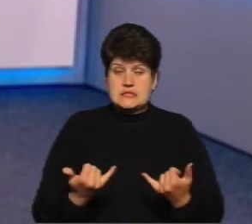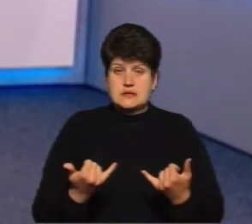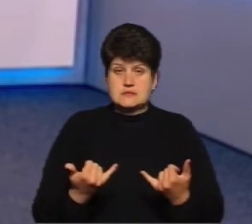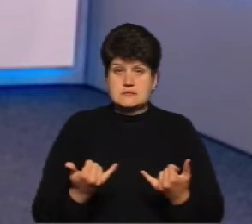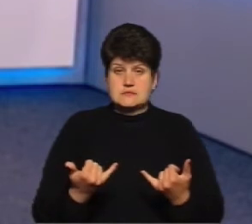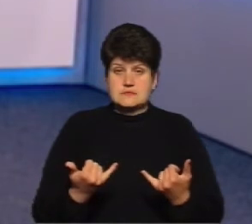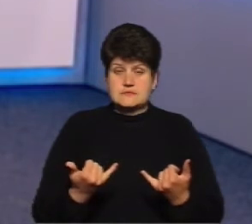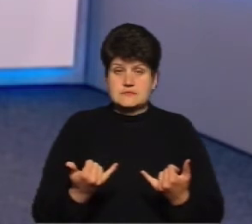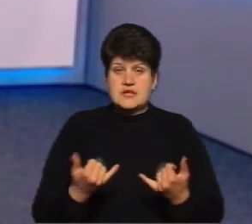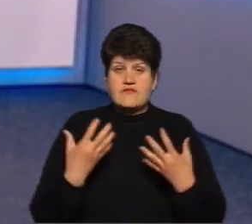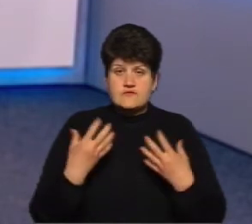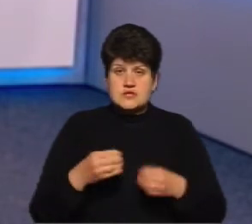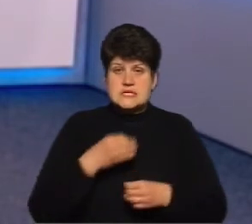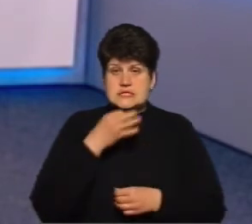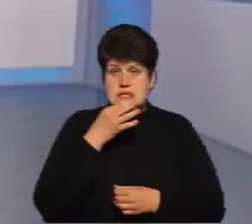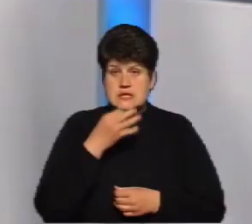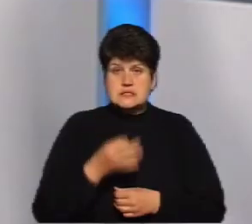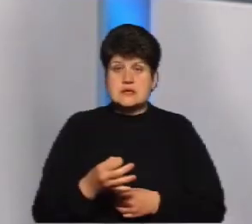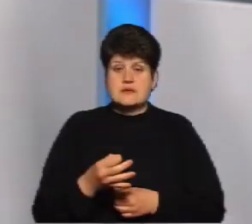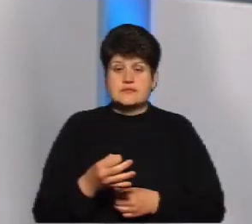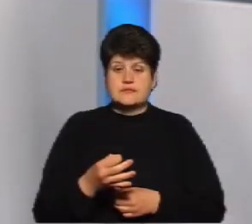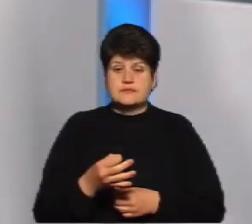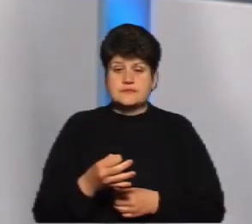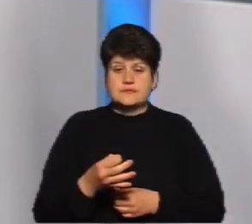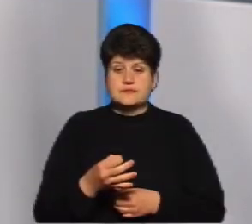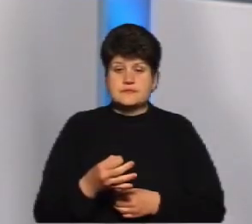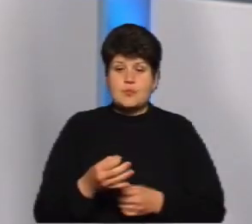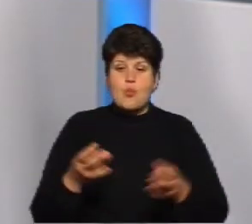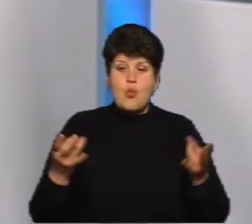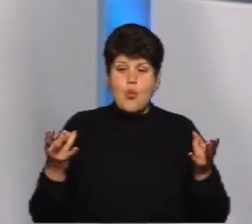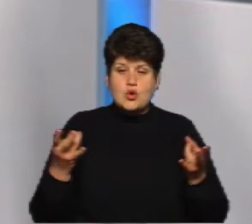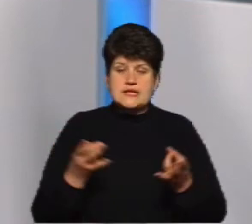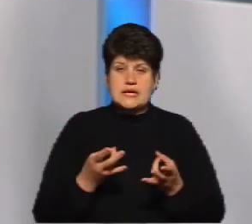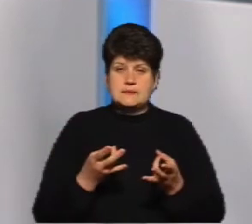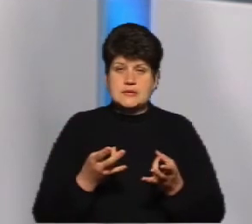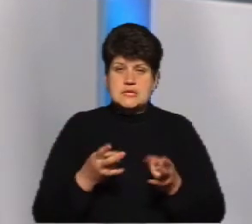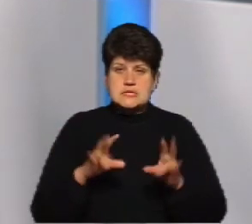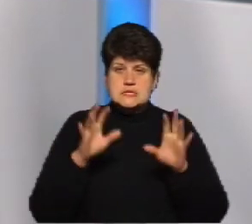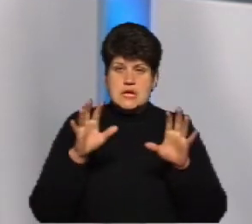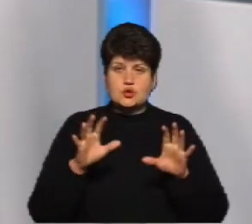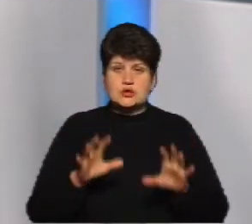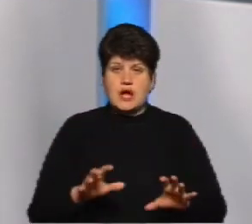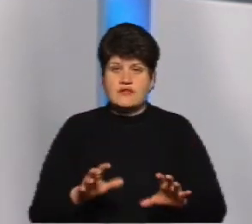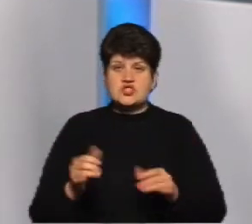як я вже сказав, що це потрібне і законодавче